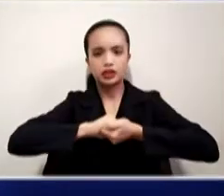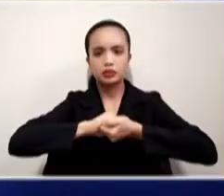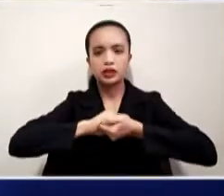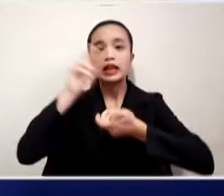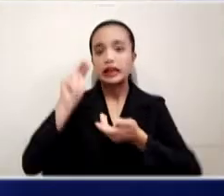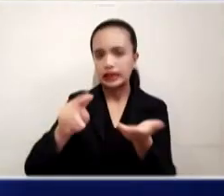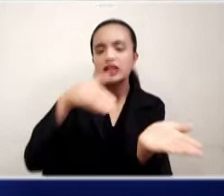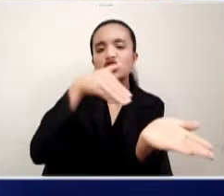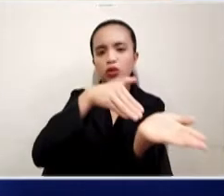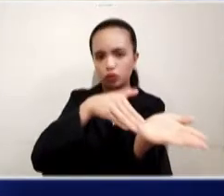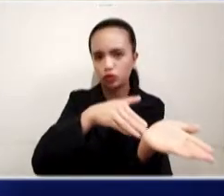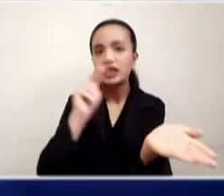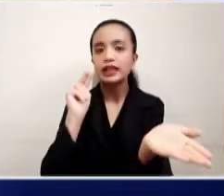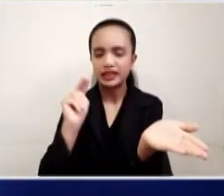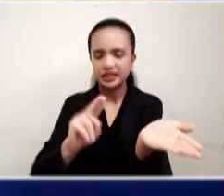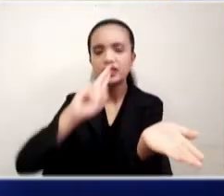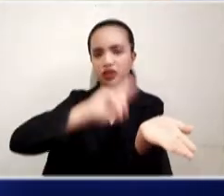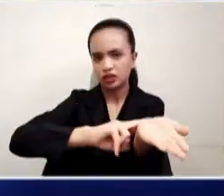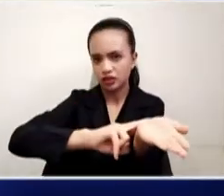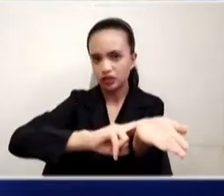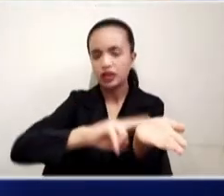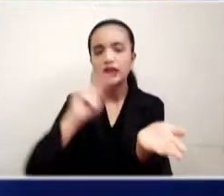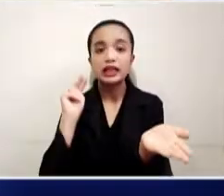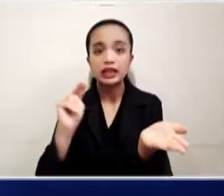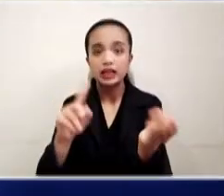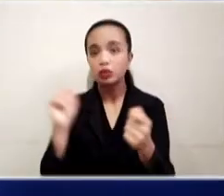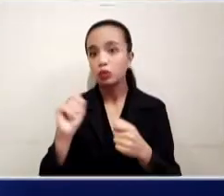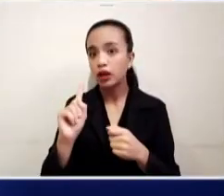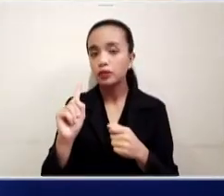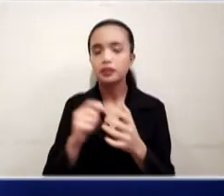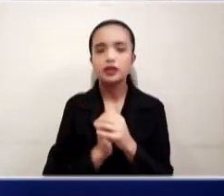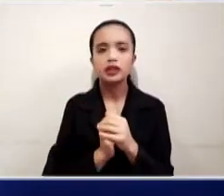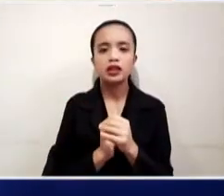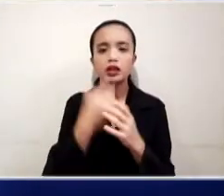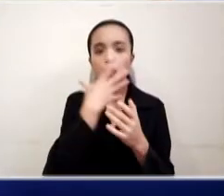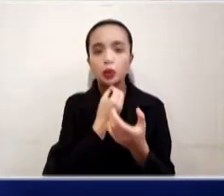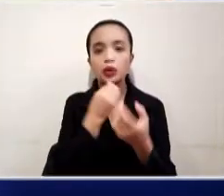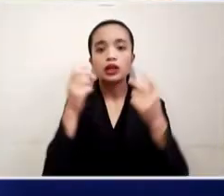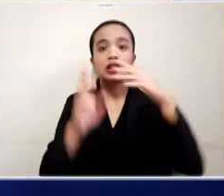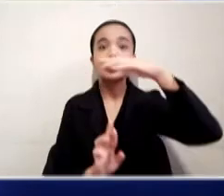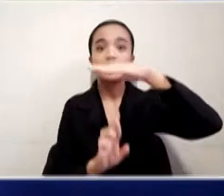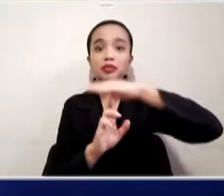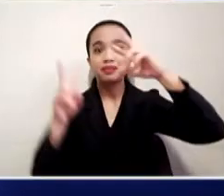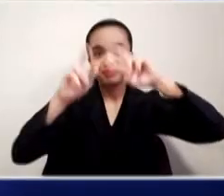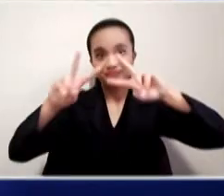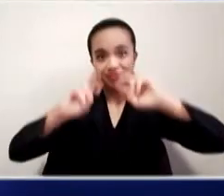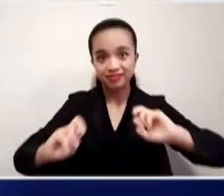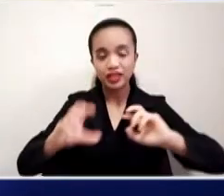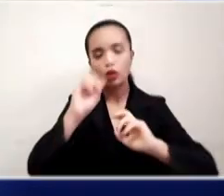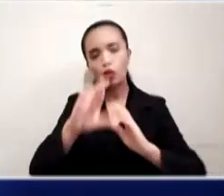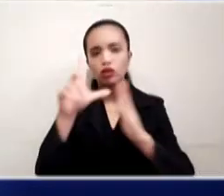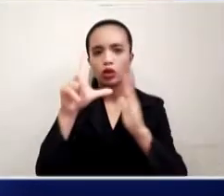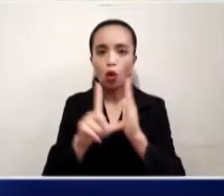po natin ng nurses, kailangan po din natin ng mga retired investigators o law enforcement investigators. Probably kung